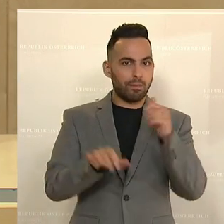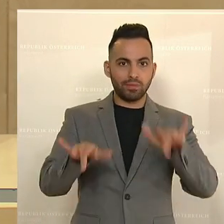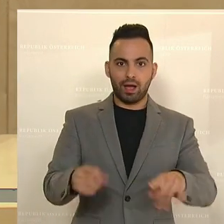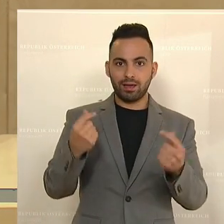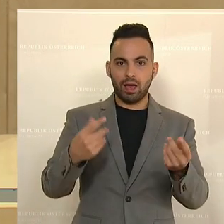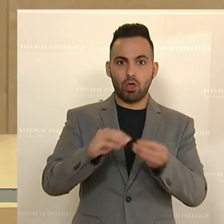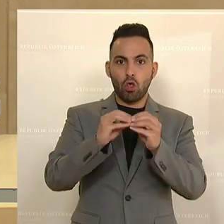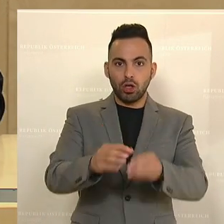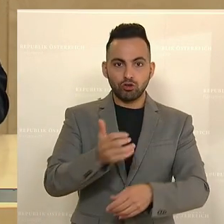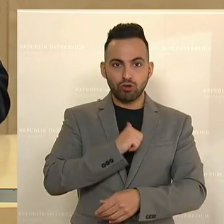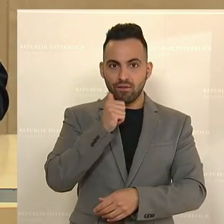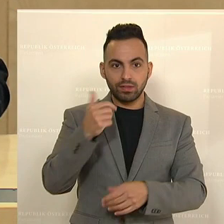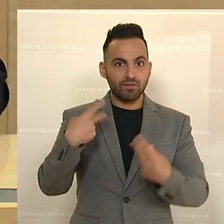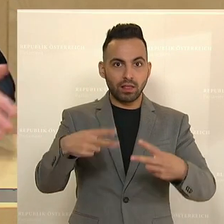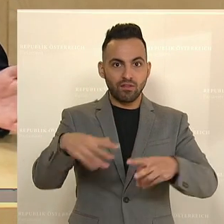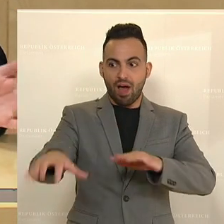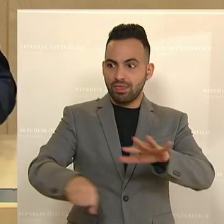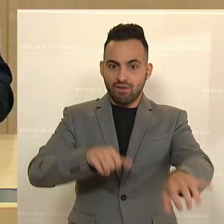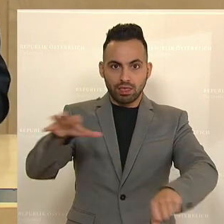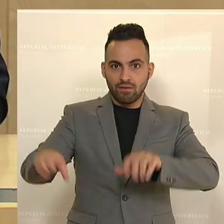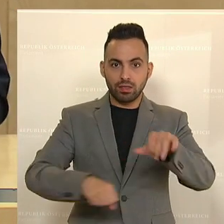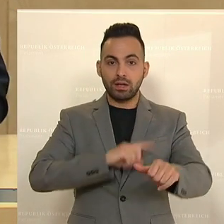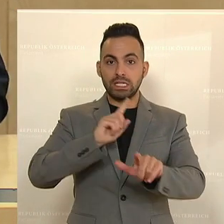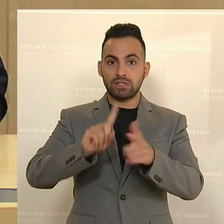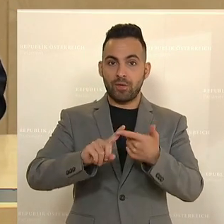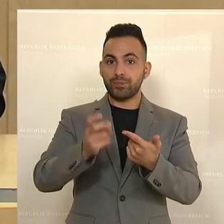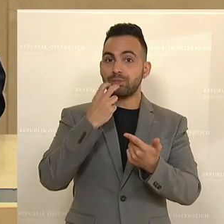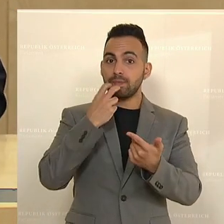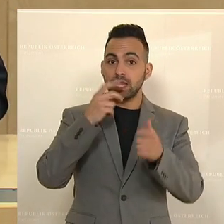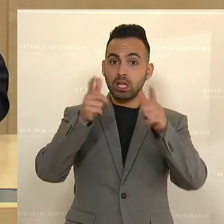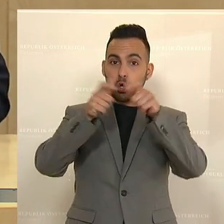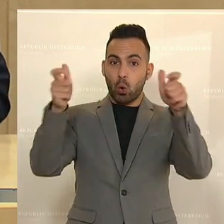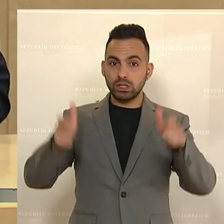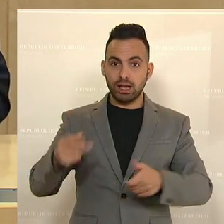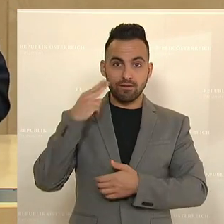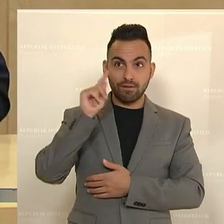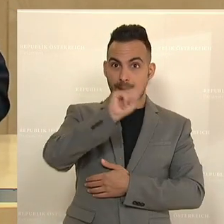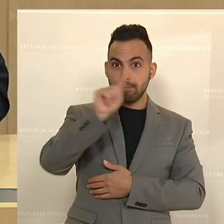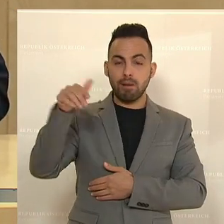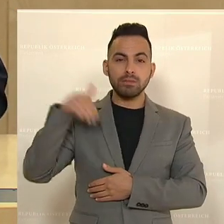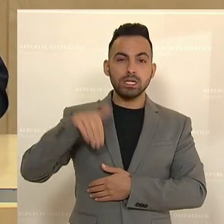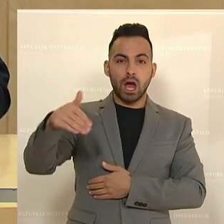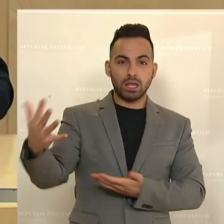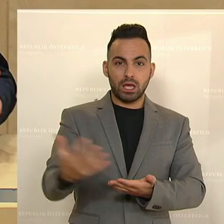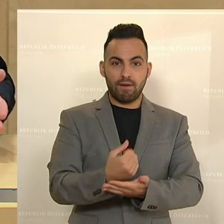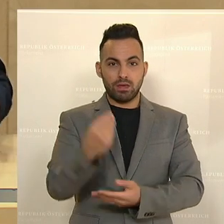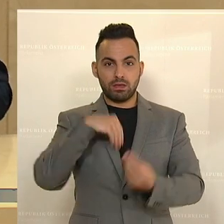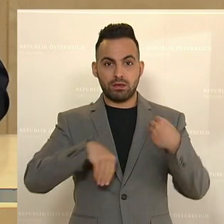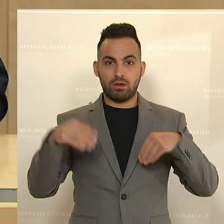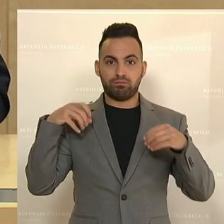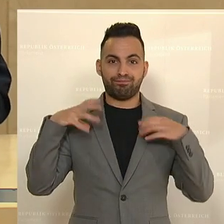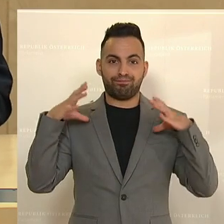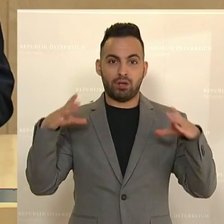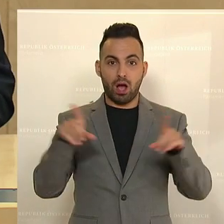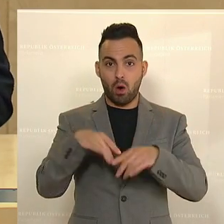einnehmen und den Leuten aus der Tasche ziehen. Die zweiten sind die Energiekonzerne, die Milliardengewinne ausweisen und zu